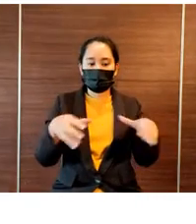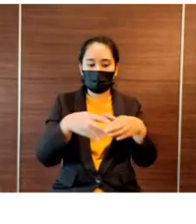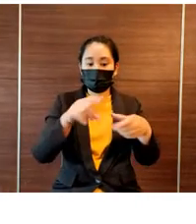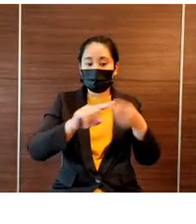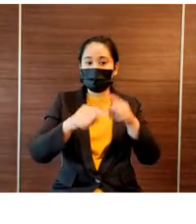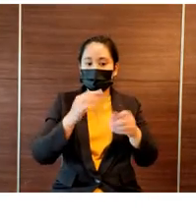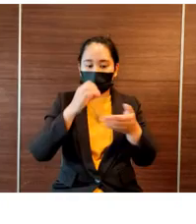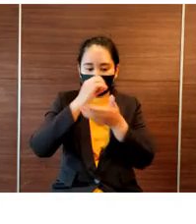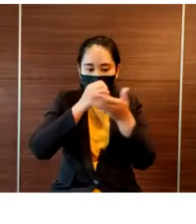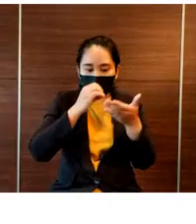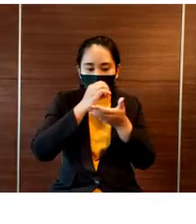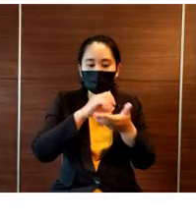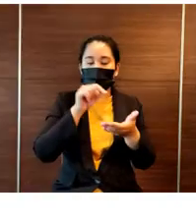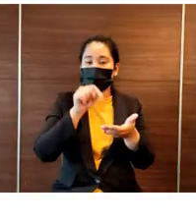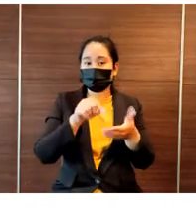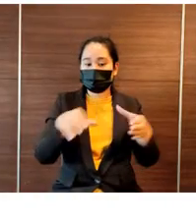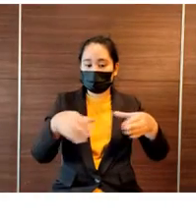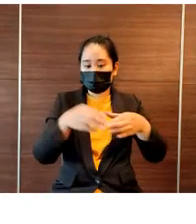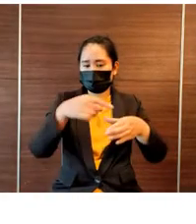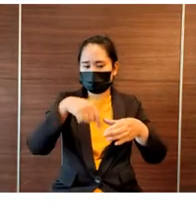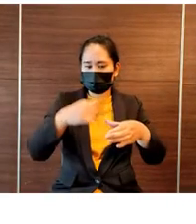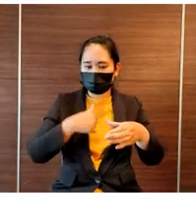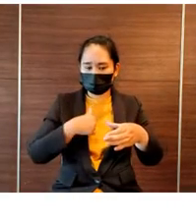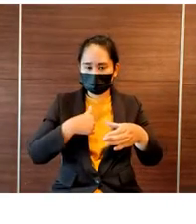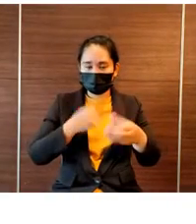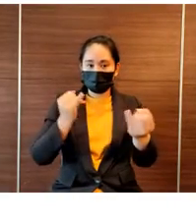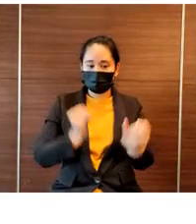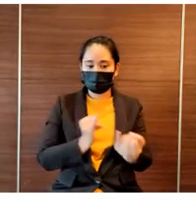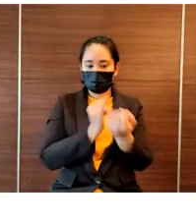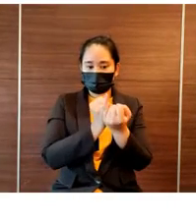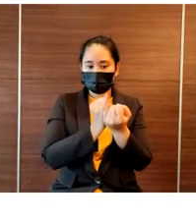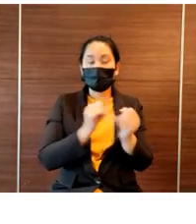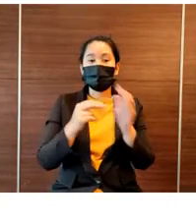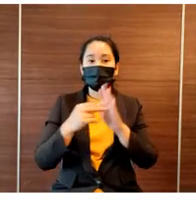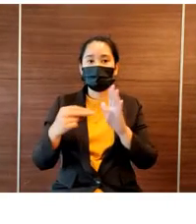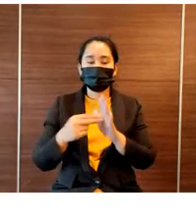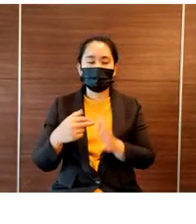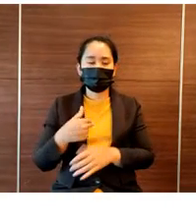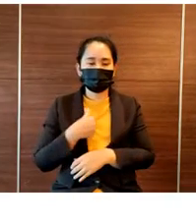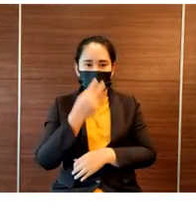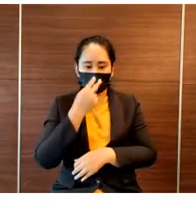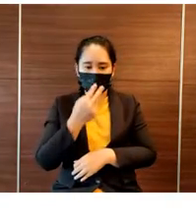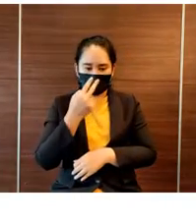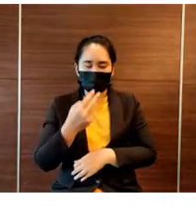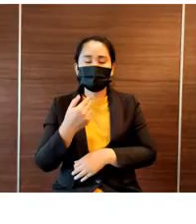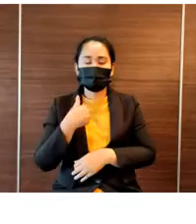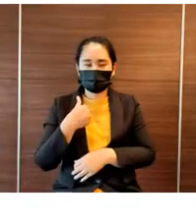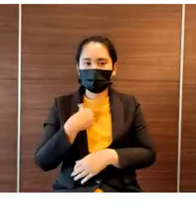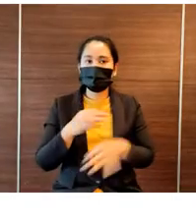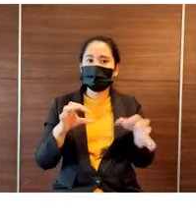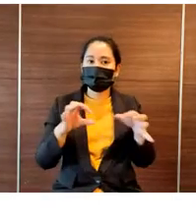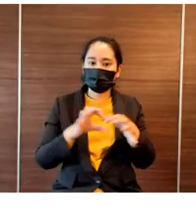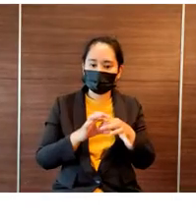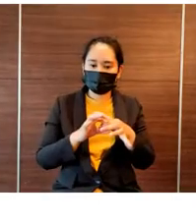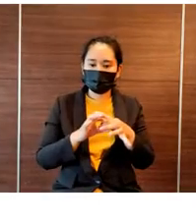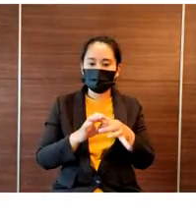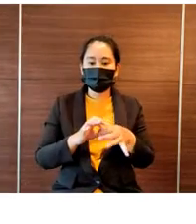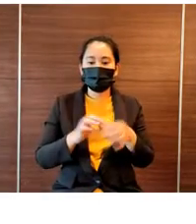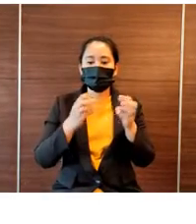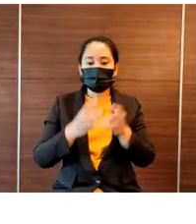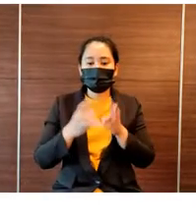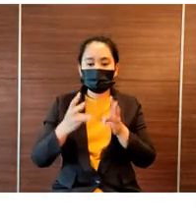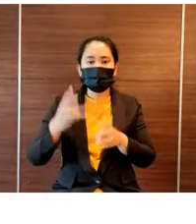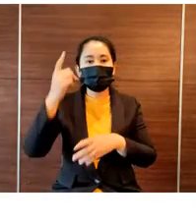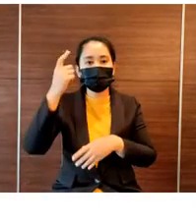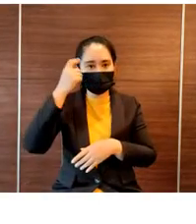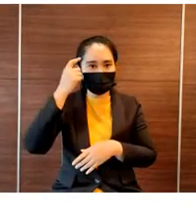เซ็กเนี่ยมันเห็นสิ่งที่ซ่อนลึกอยู่ในวิธีคิดของค